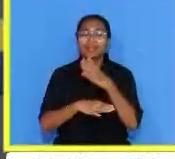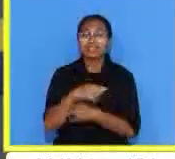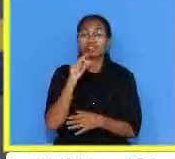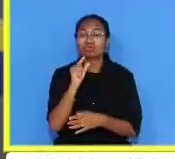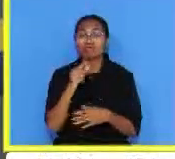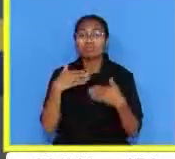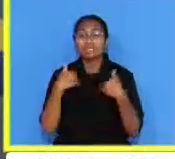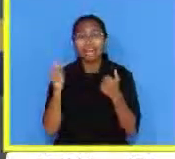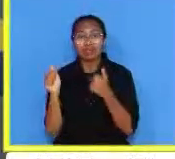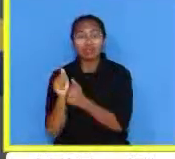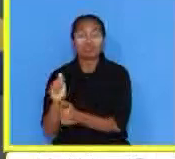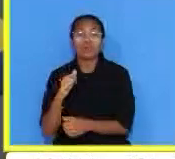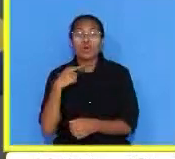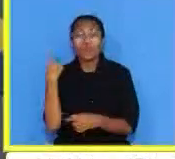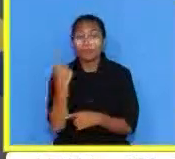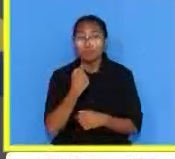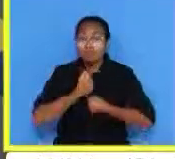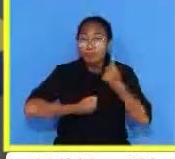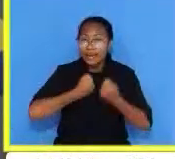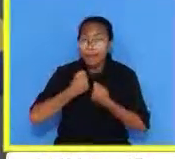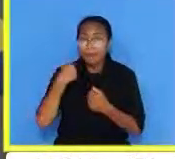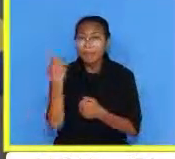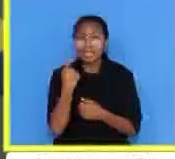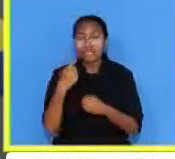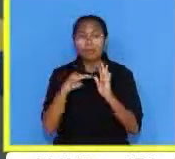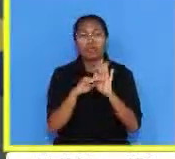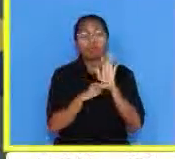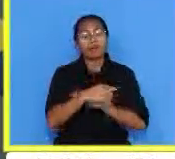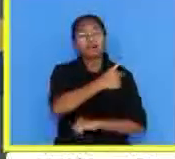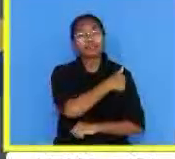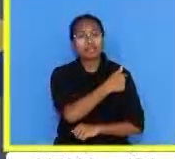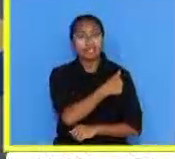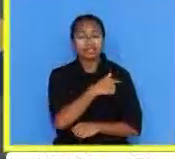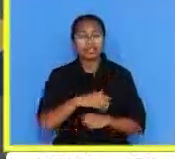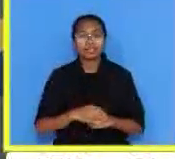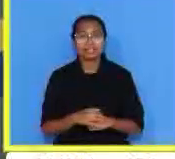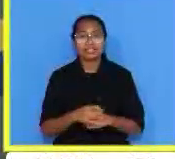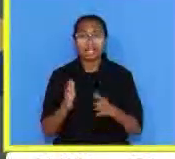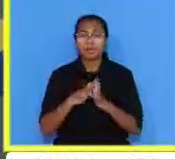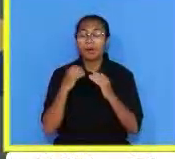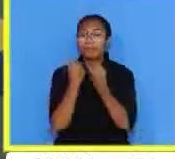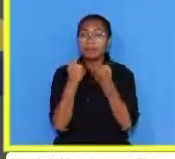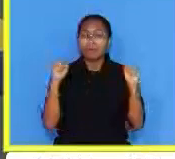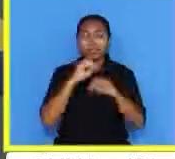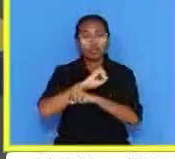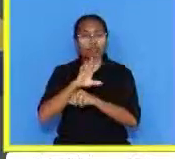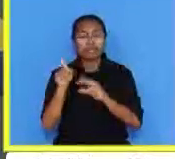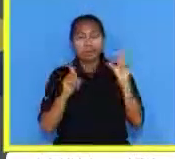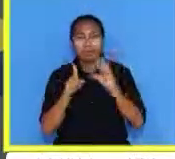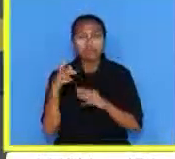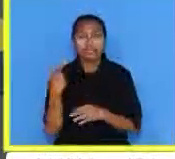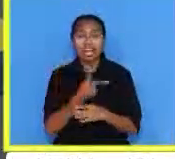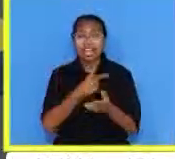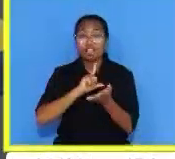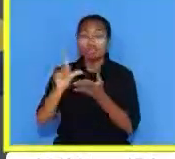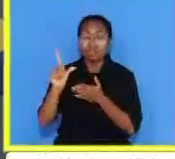untuk mendukung upaya pemerintah memprogramkan vaksinasi agar kita bebas dari bahaya COVID-19. Kita akan